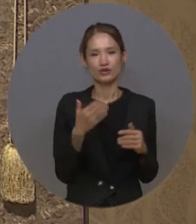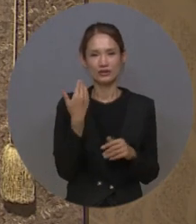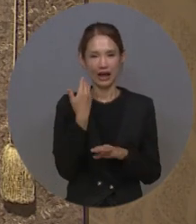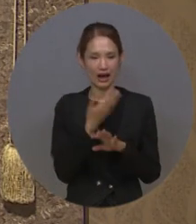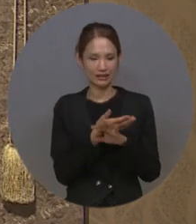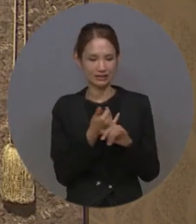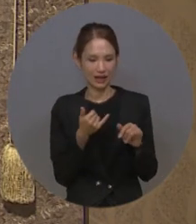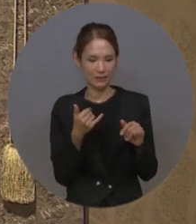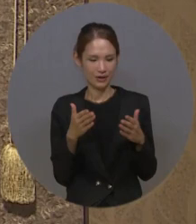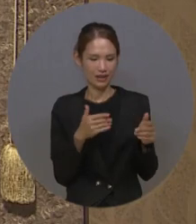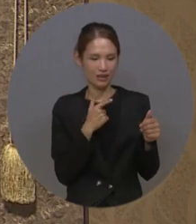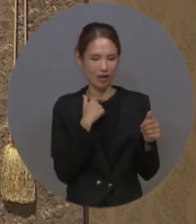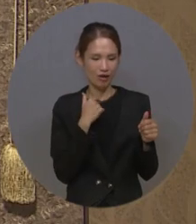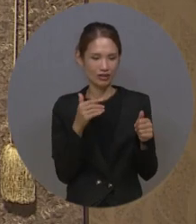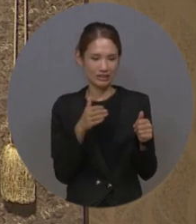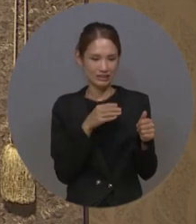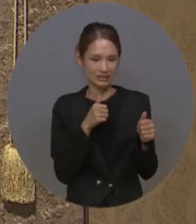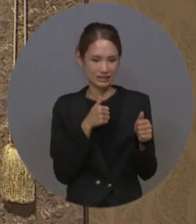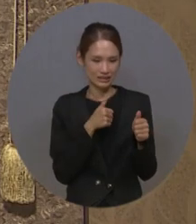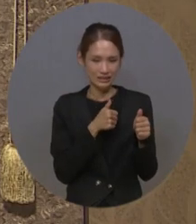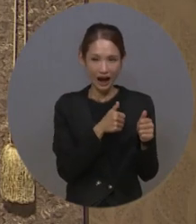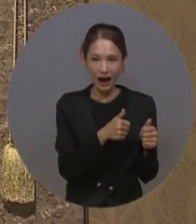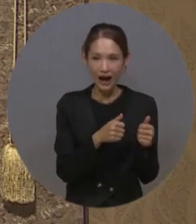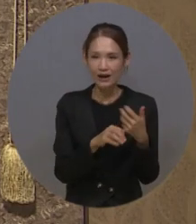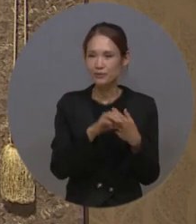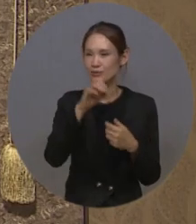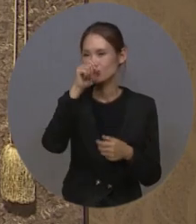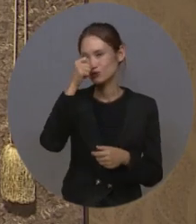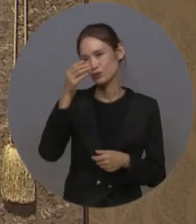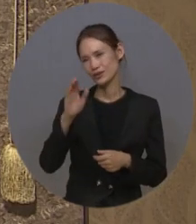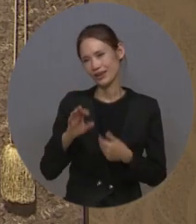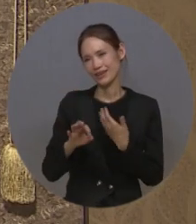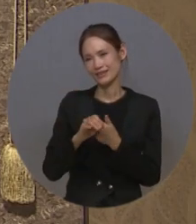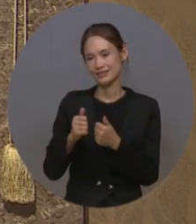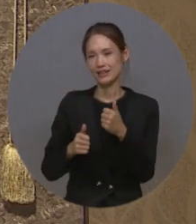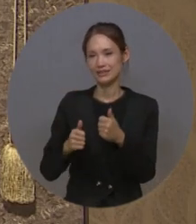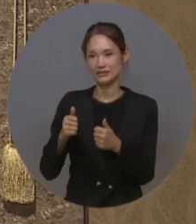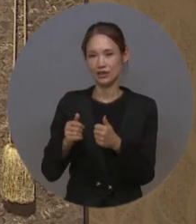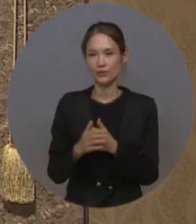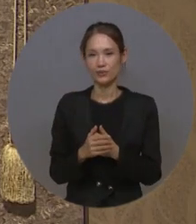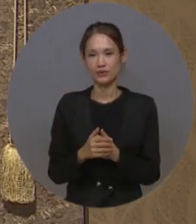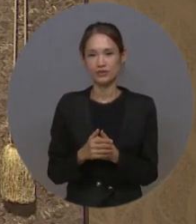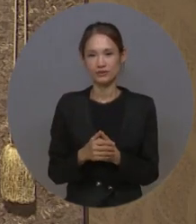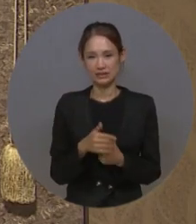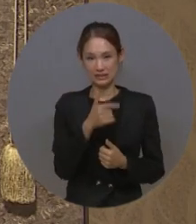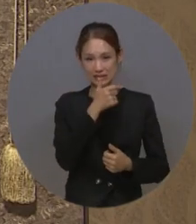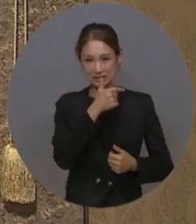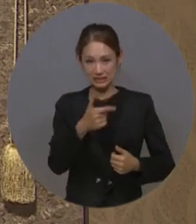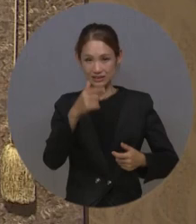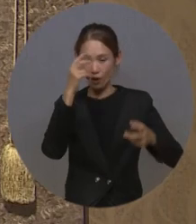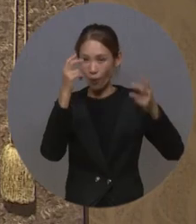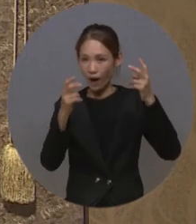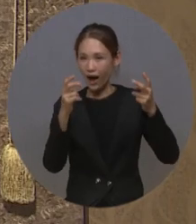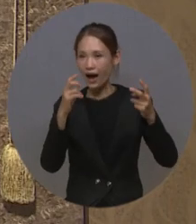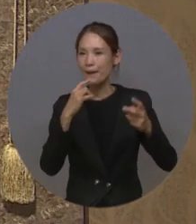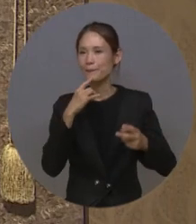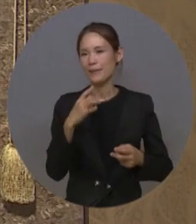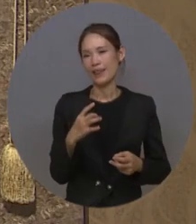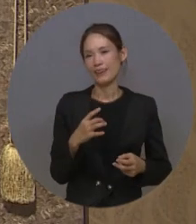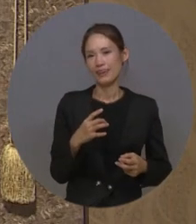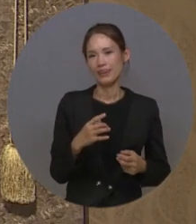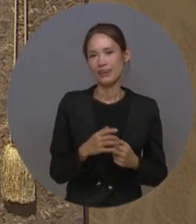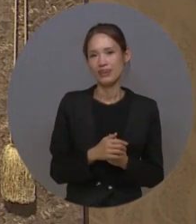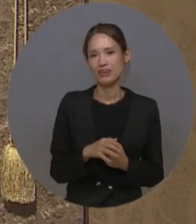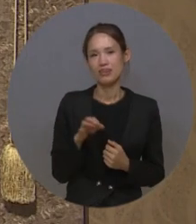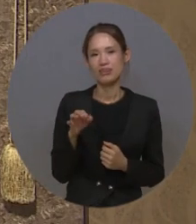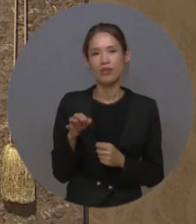따라가면 좋은데 네. 사실 임상시험이라는 거는 큰 회사들이나 하는 거잖아요. 돈이